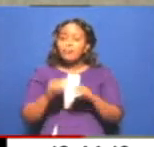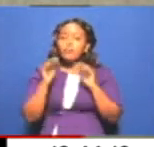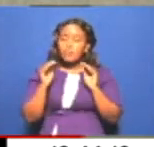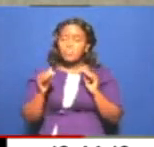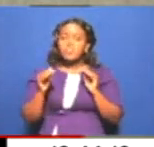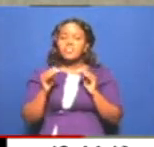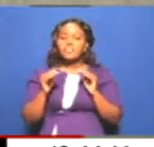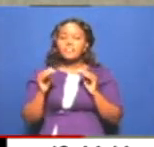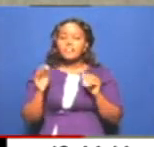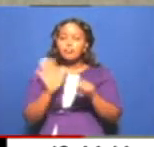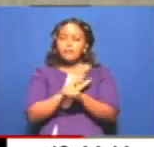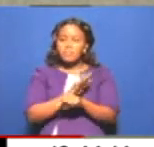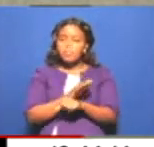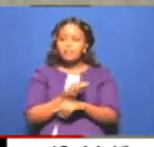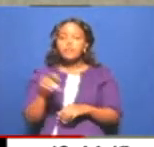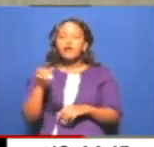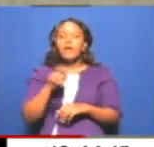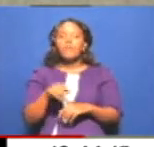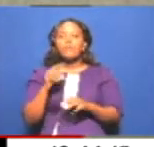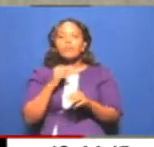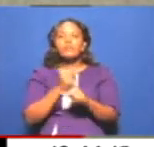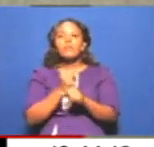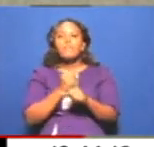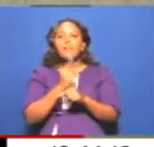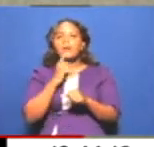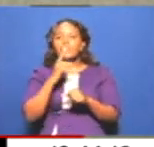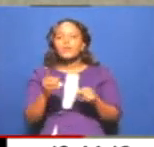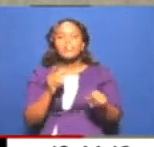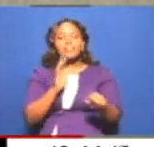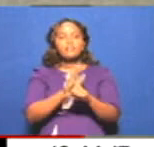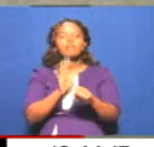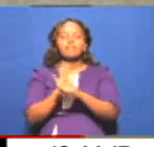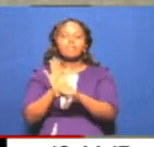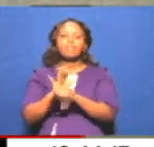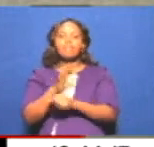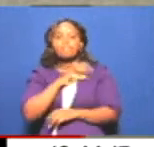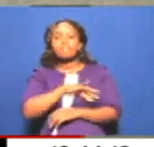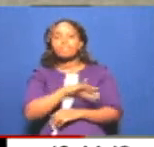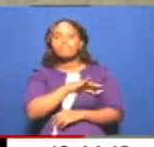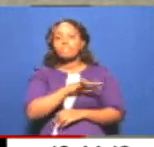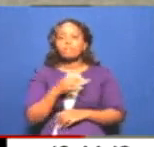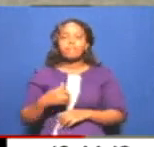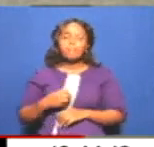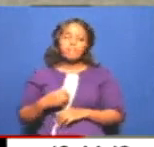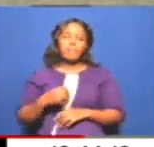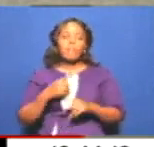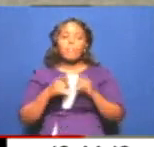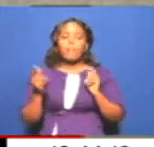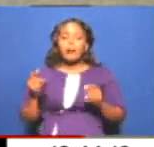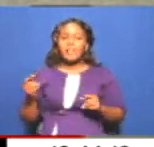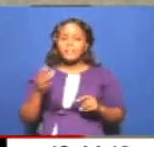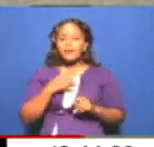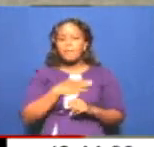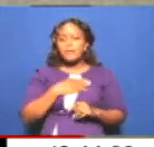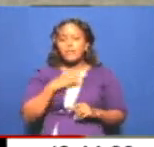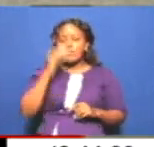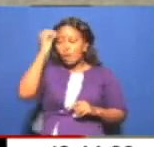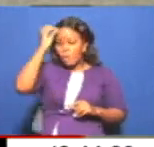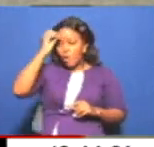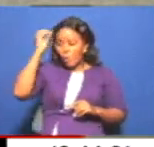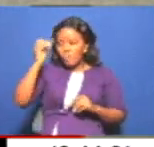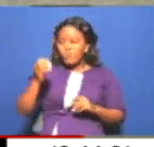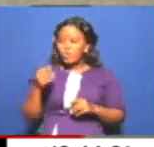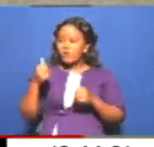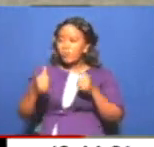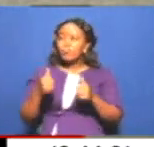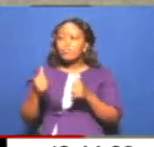kwa letter by letter tutahakilisha mazuri mengi Kenya. Lakini mimi maoni yangu ni ya kwamba coalitions zinaweza